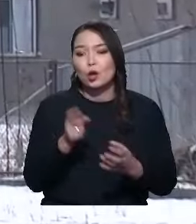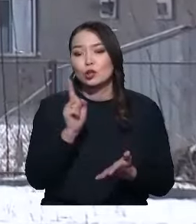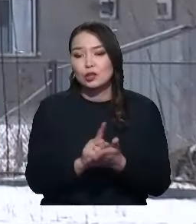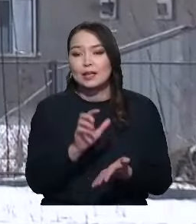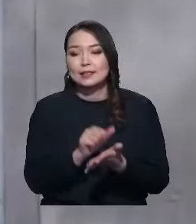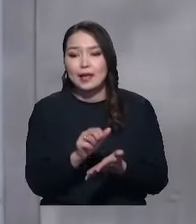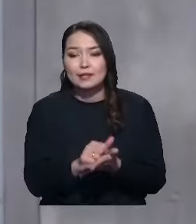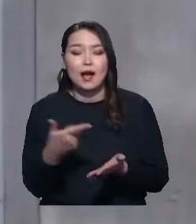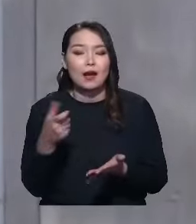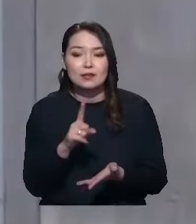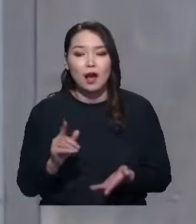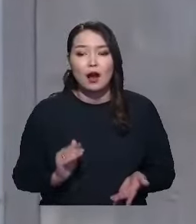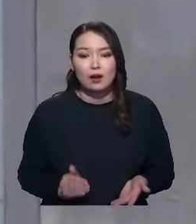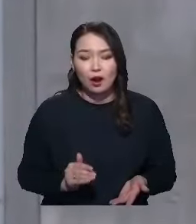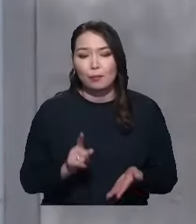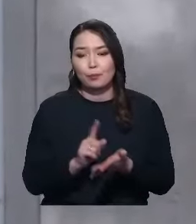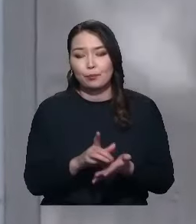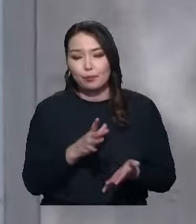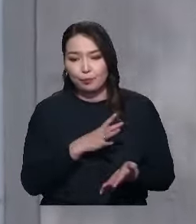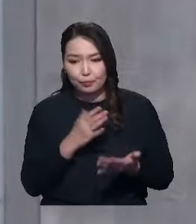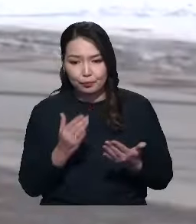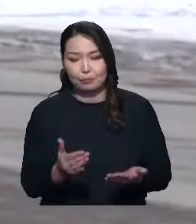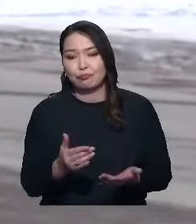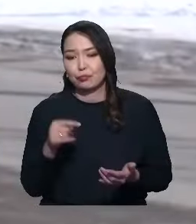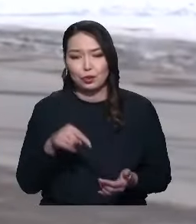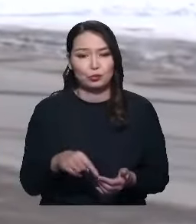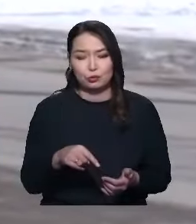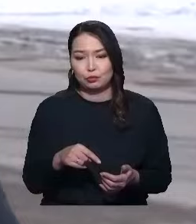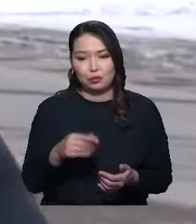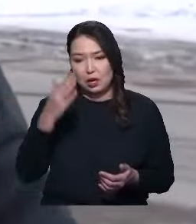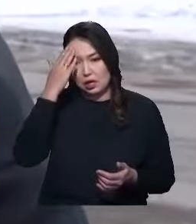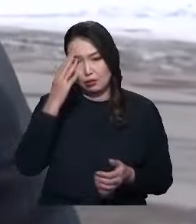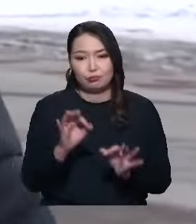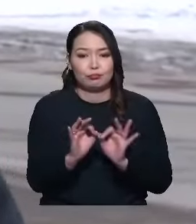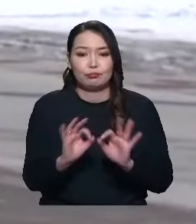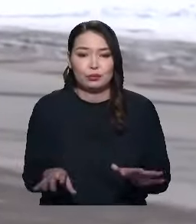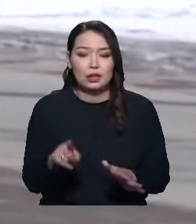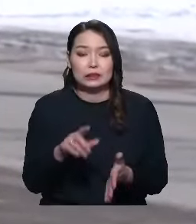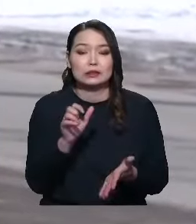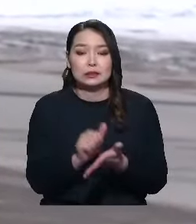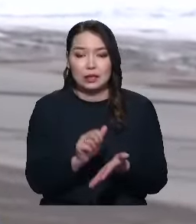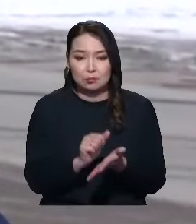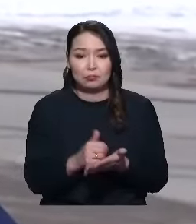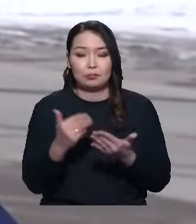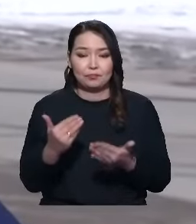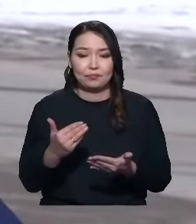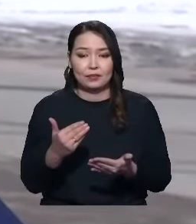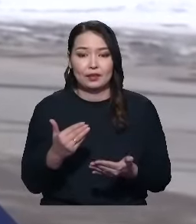заниматься газовая компания. Чиновники здесь ни при чем. Этим вопросом занимается у нас